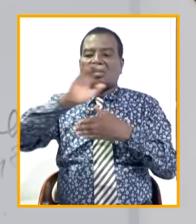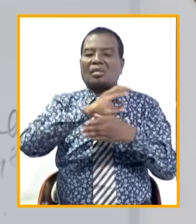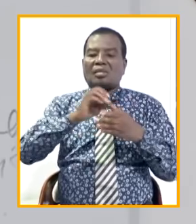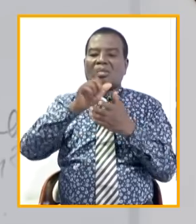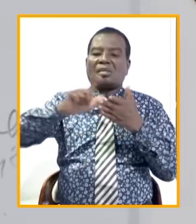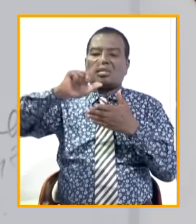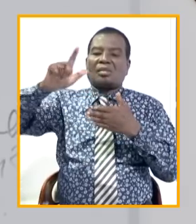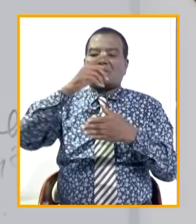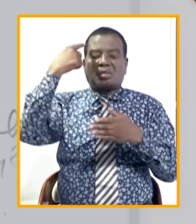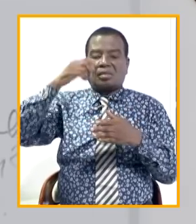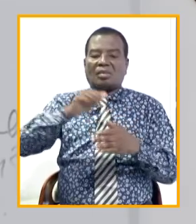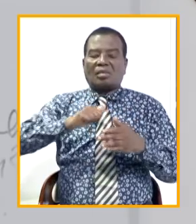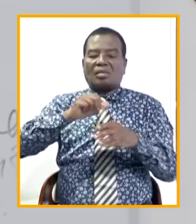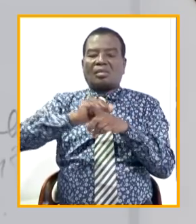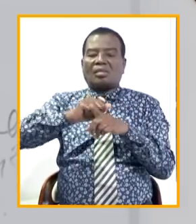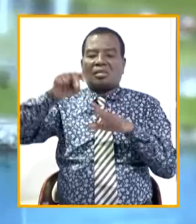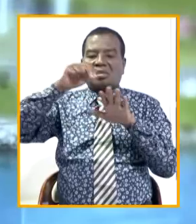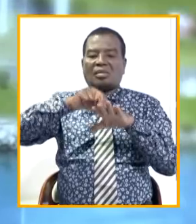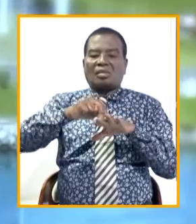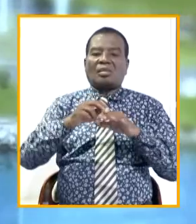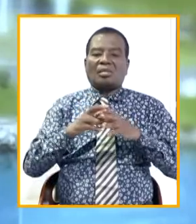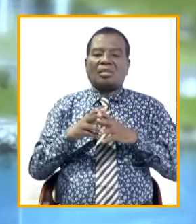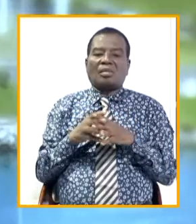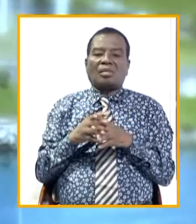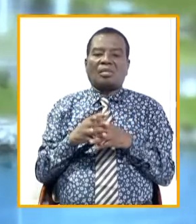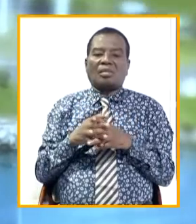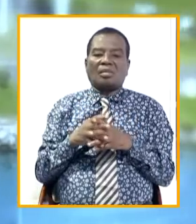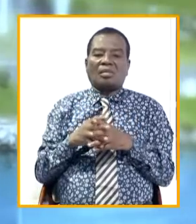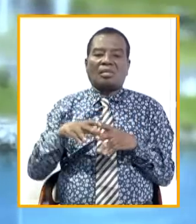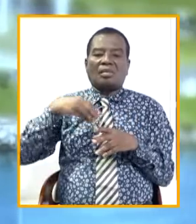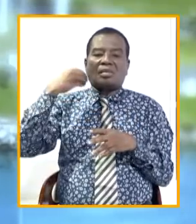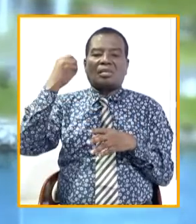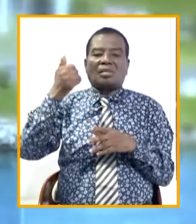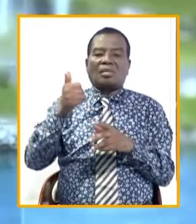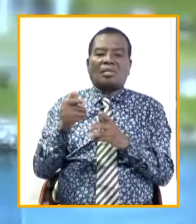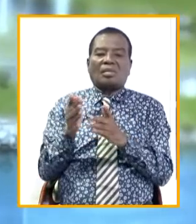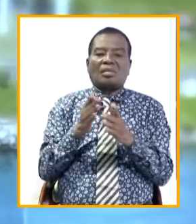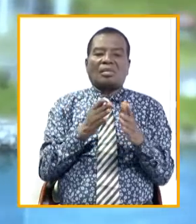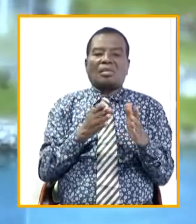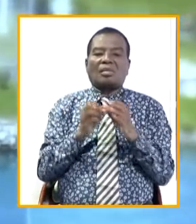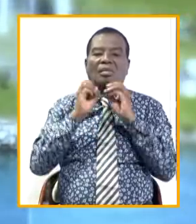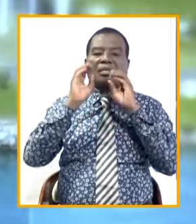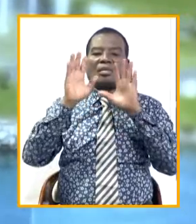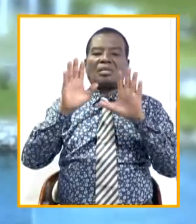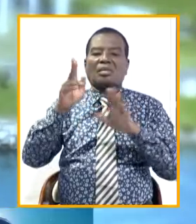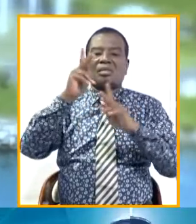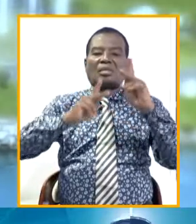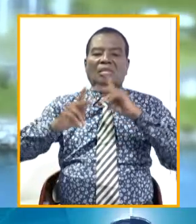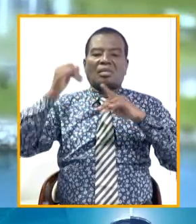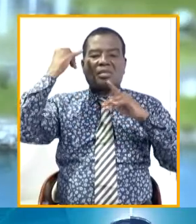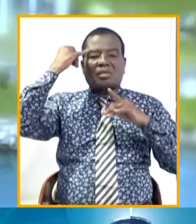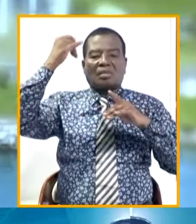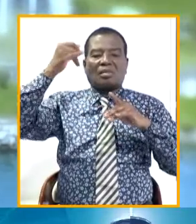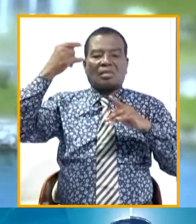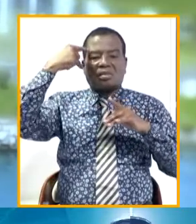du lycée pour leur auto-formation. Bientôt un dispositif d'éclairage public intelligent